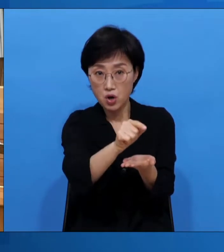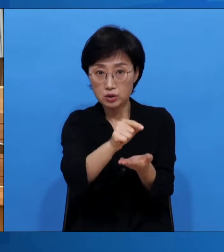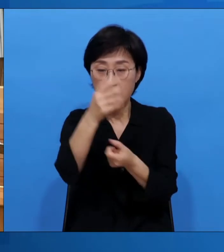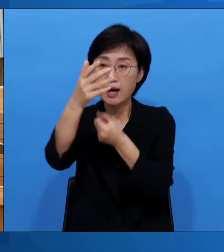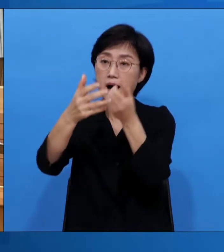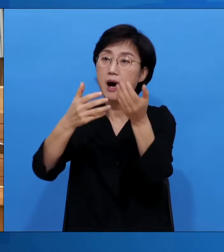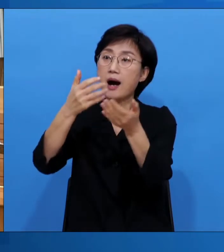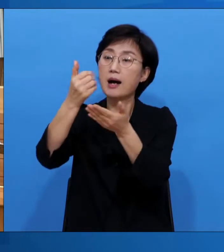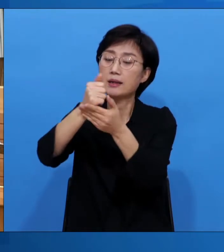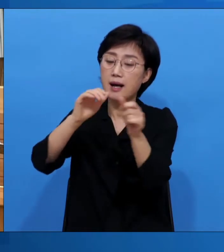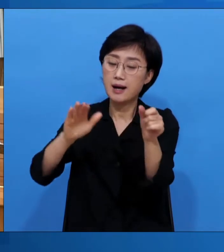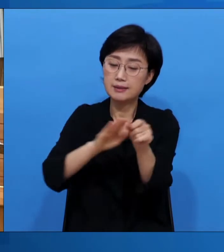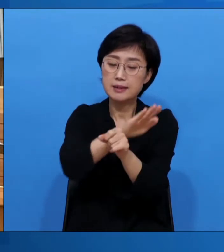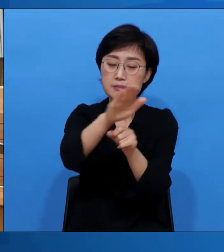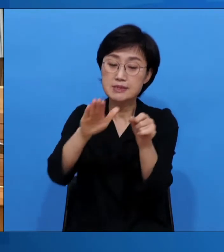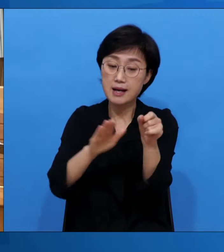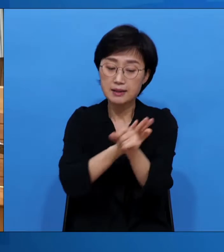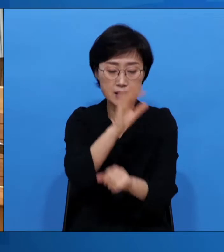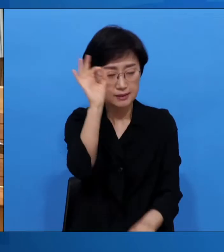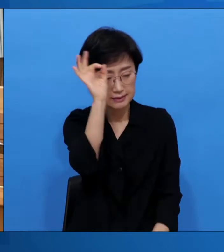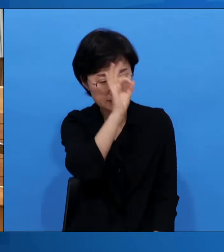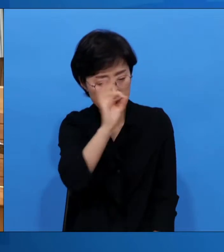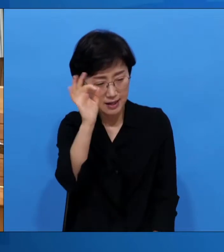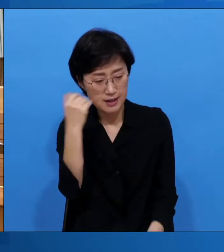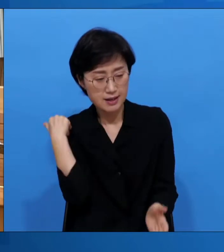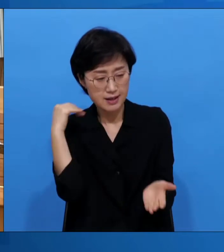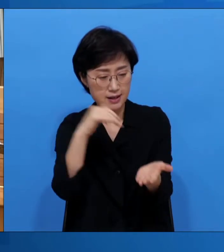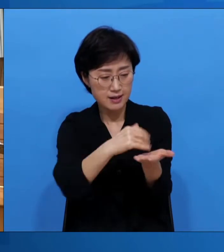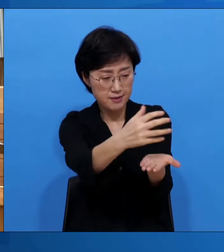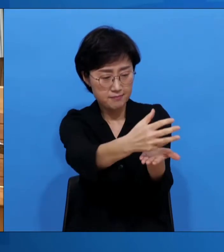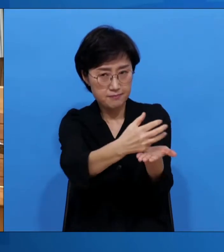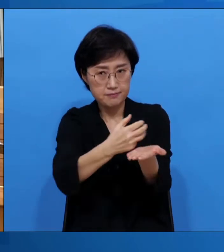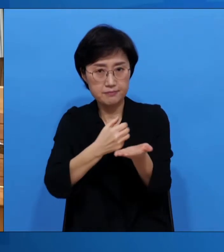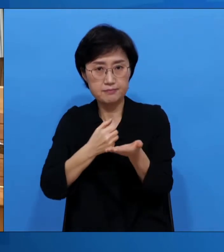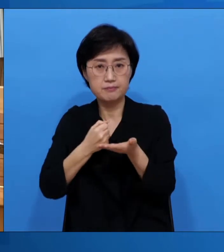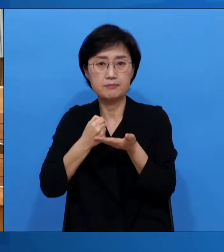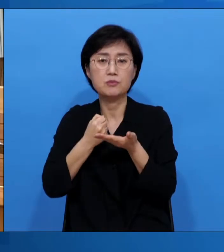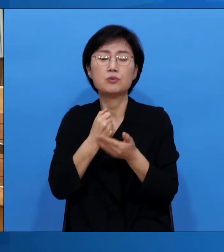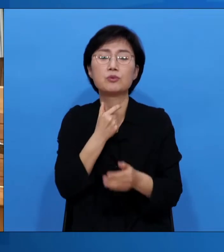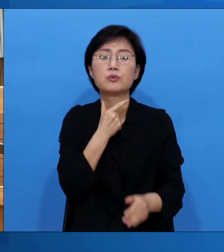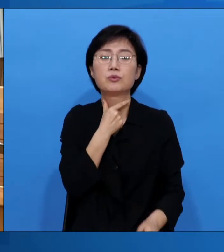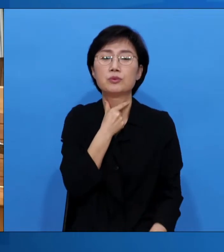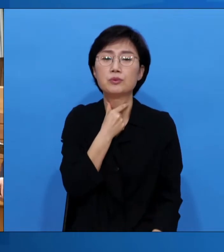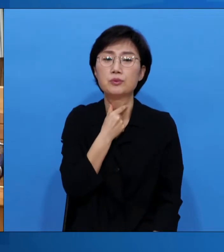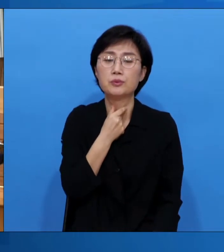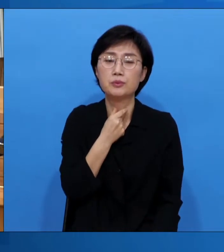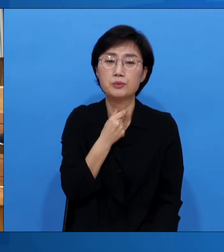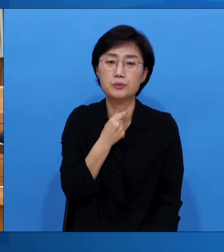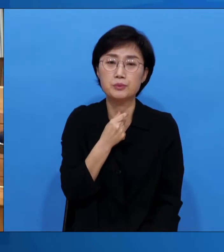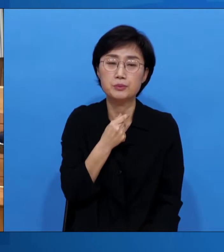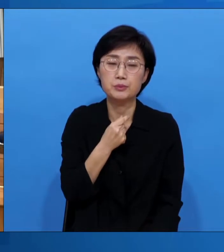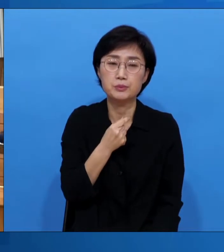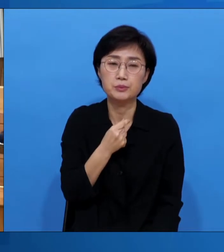빼앗겨버린 하나님 사랑 찾아오리.